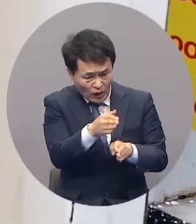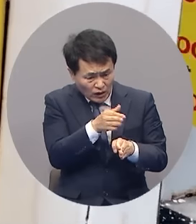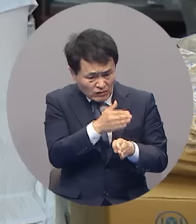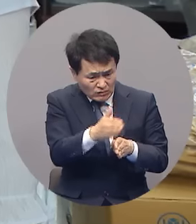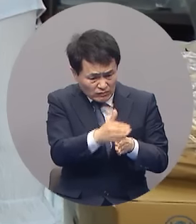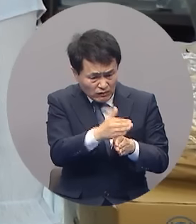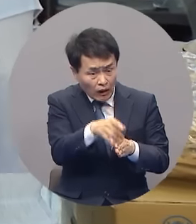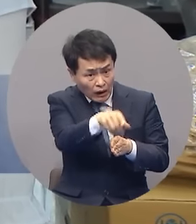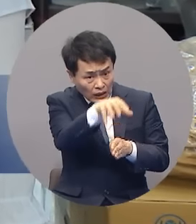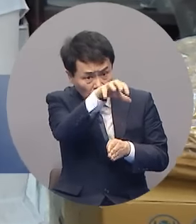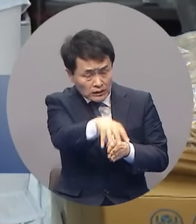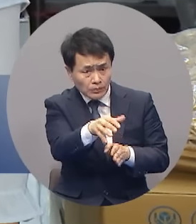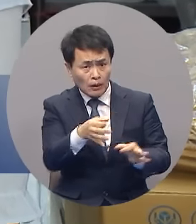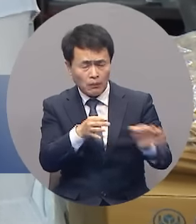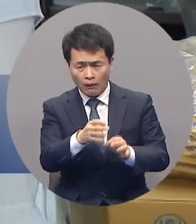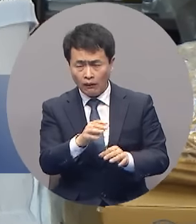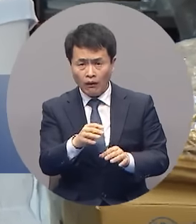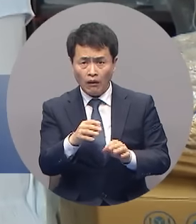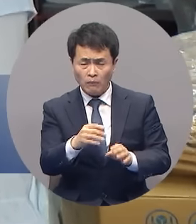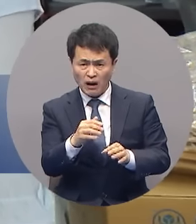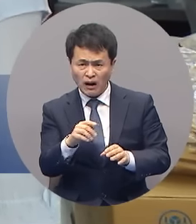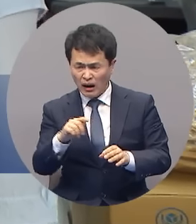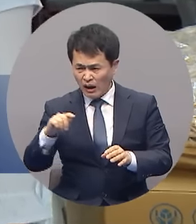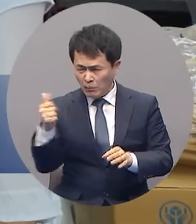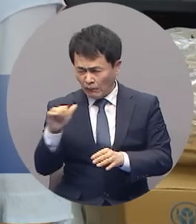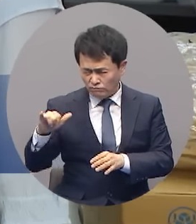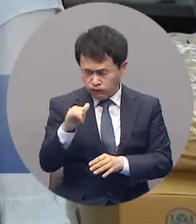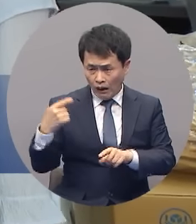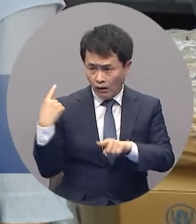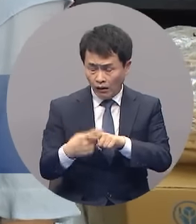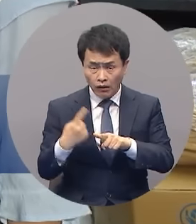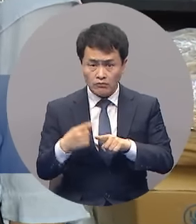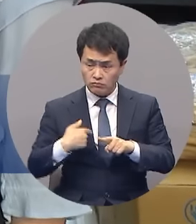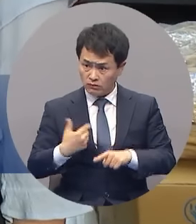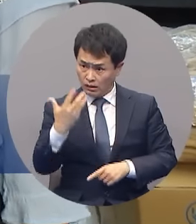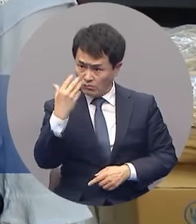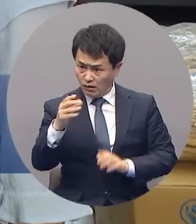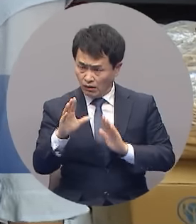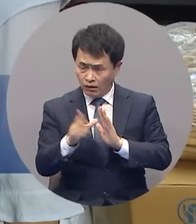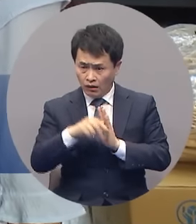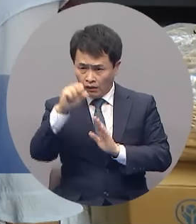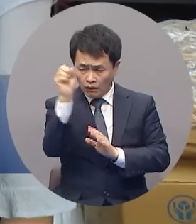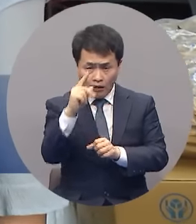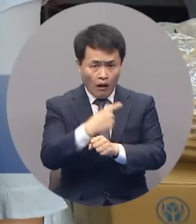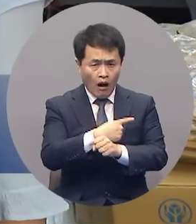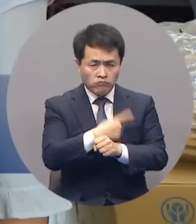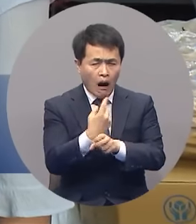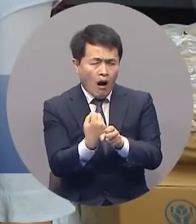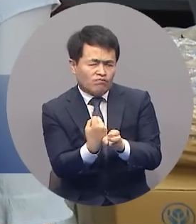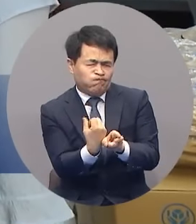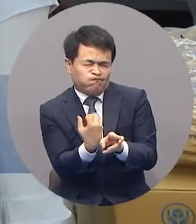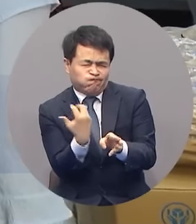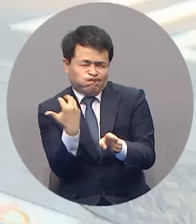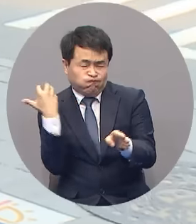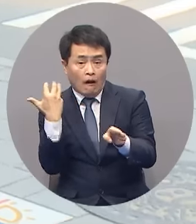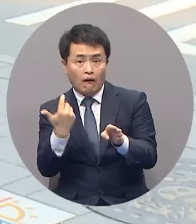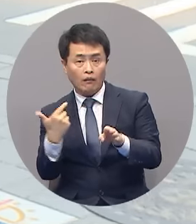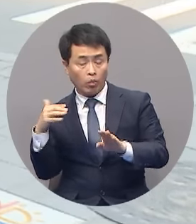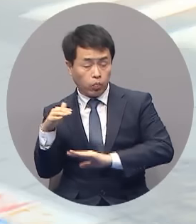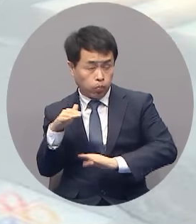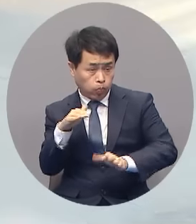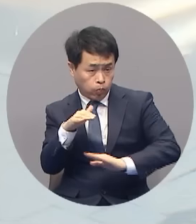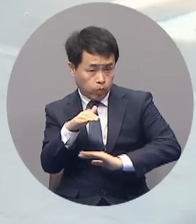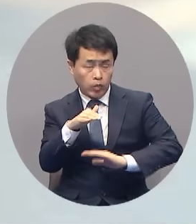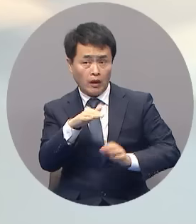났습니다. 제트기 같은 속도? 우리가 봤을 때는 왜 갑자기 펑 하고 왔으니까.